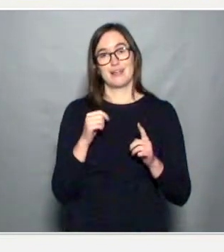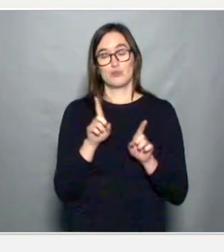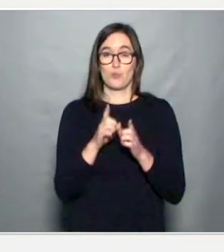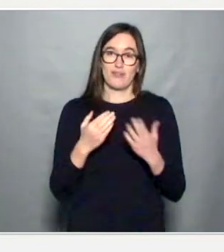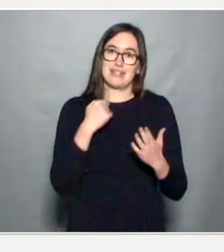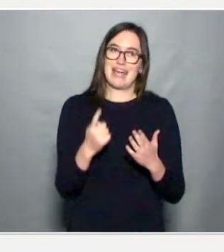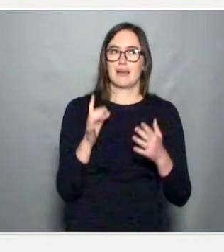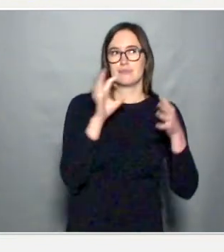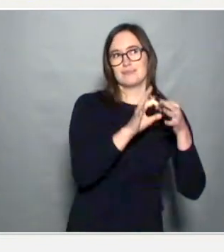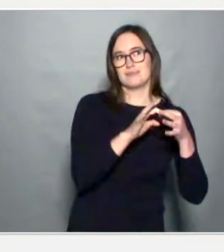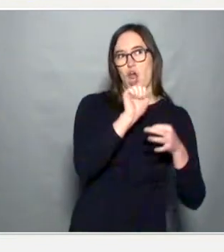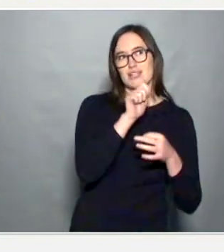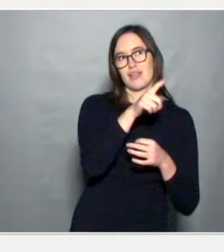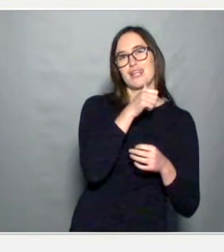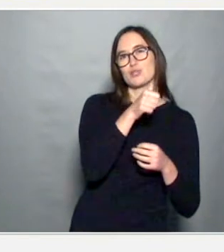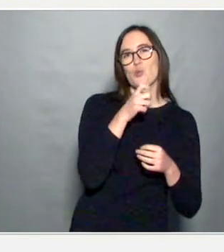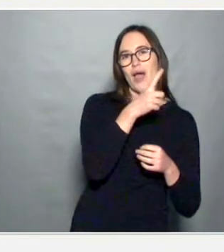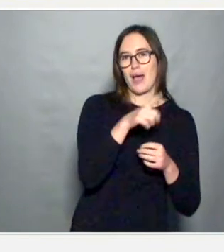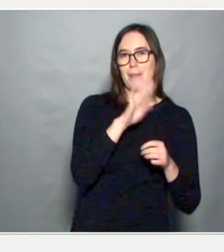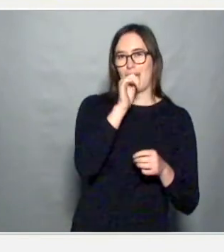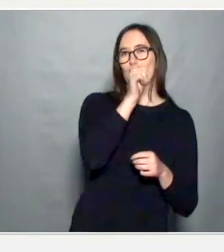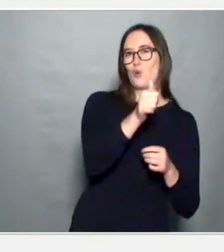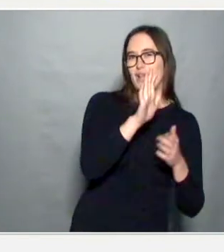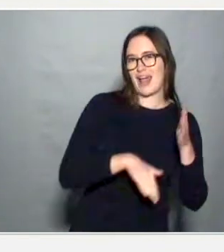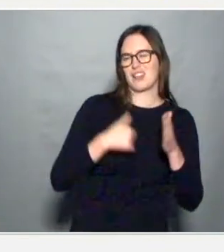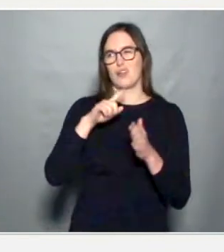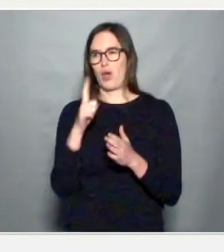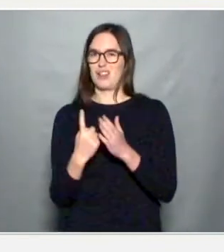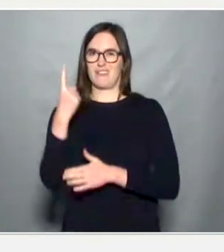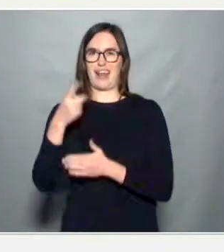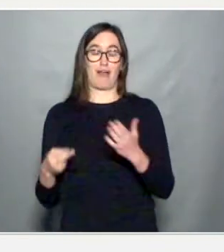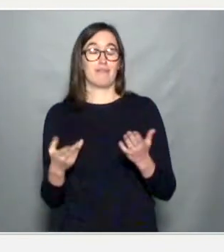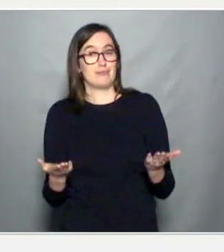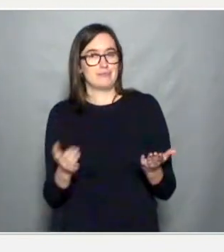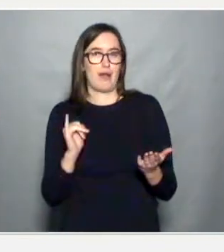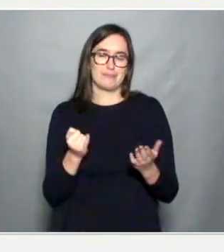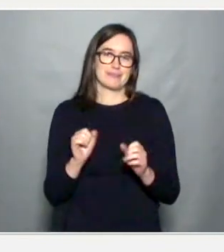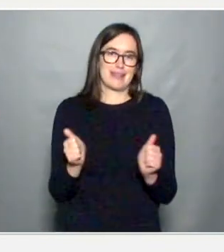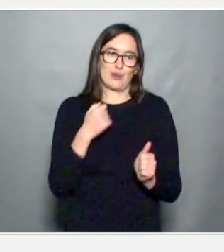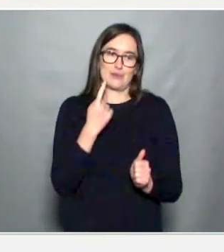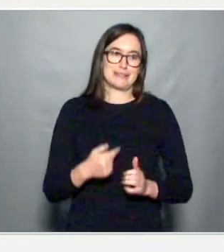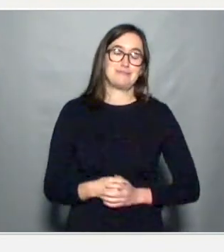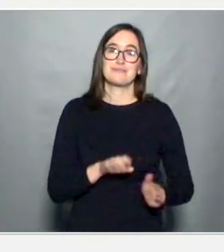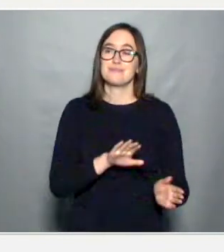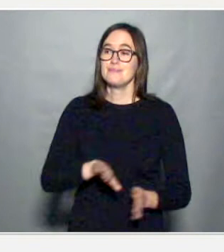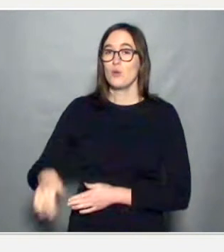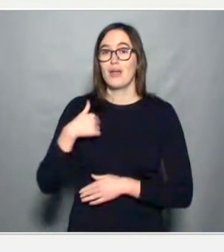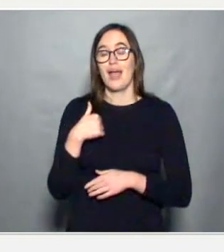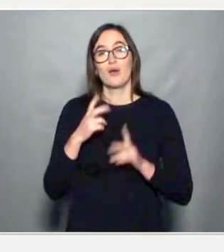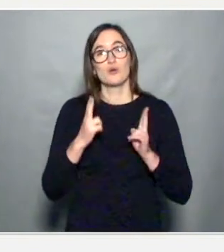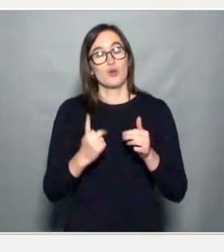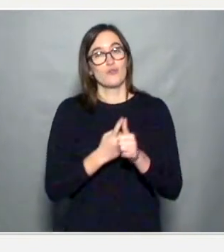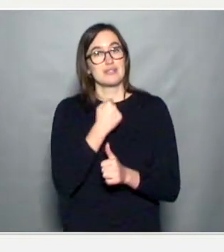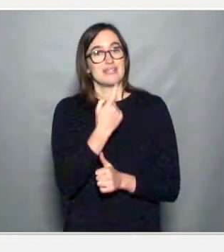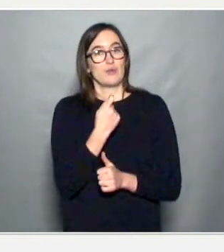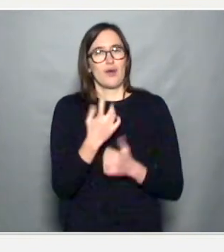Alexander den store. Jag tycker det är lite mer häftigt än att bara ha fått ett namn. Så då vet ni det. Jag ska också börja med att förklara